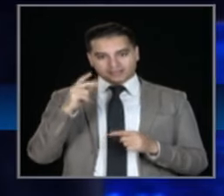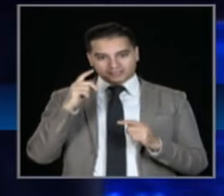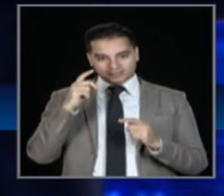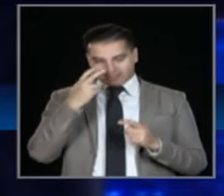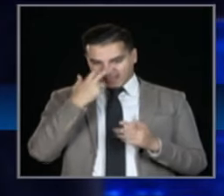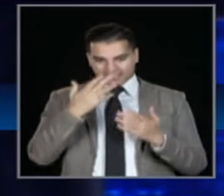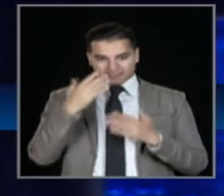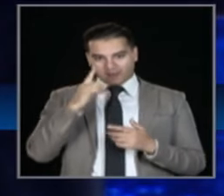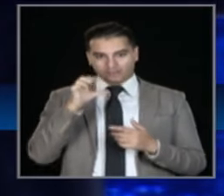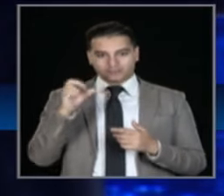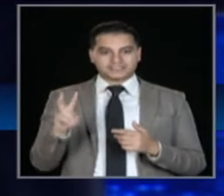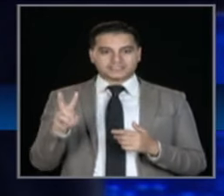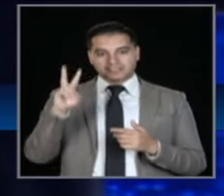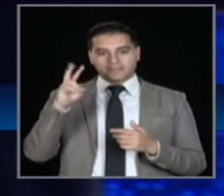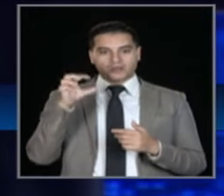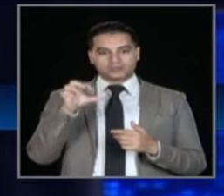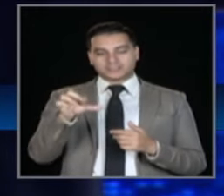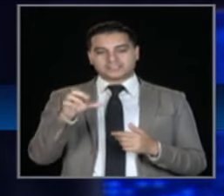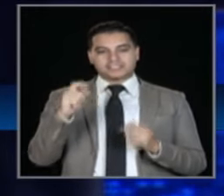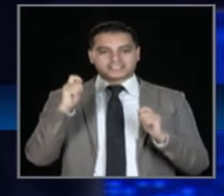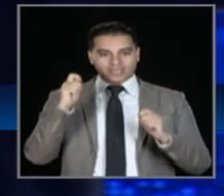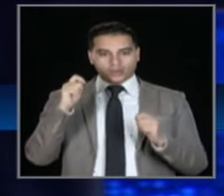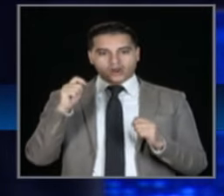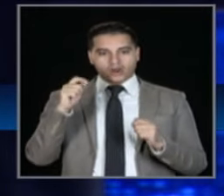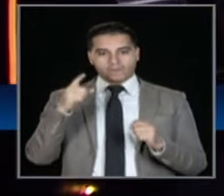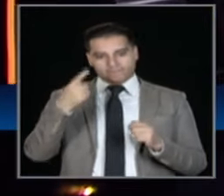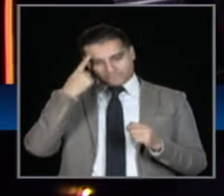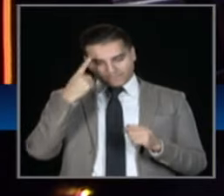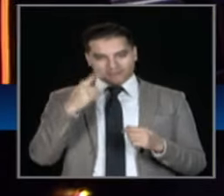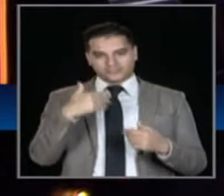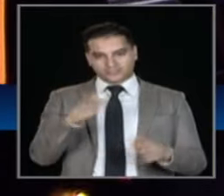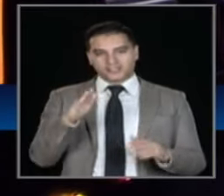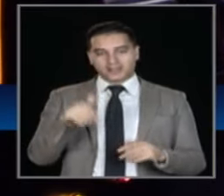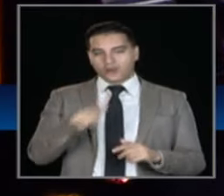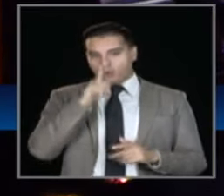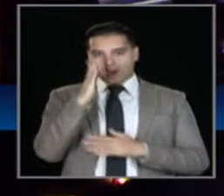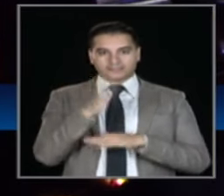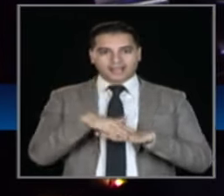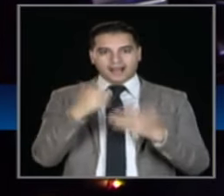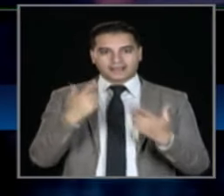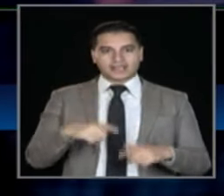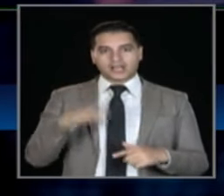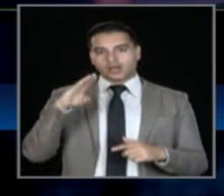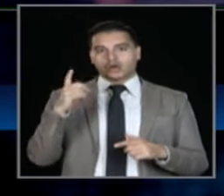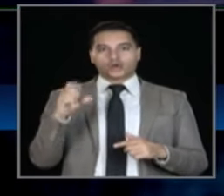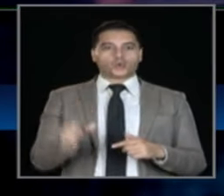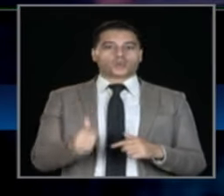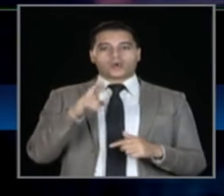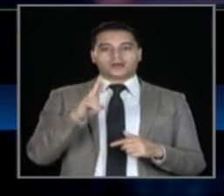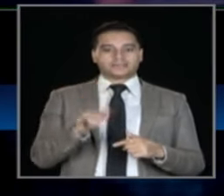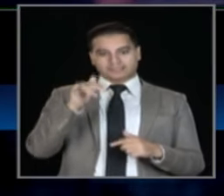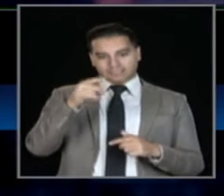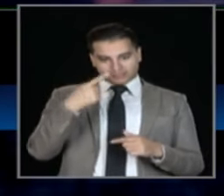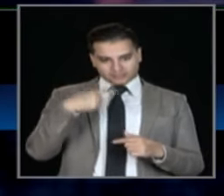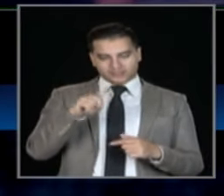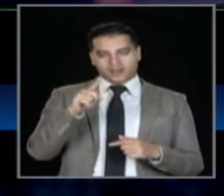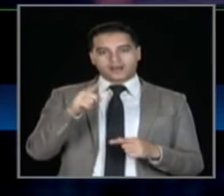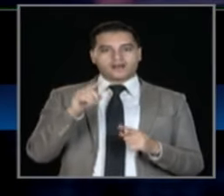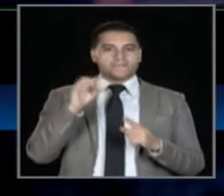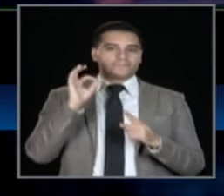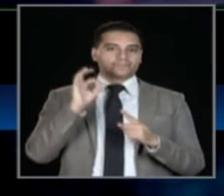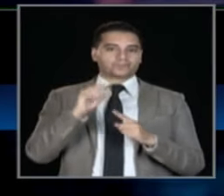عام 1796؟ الهند. غلط. ما هي اللغة الرسمية في دولة كرواتيا؟ كرواتية. صح.